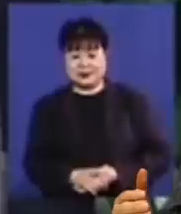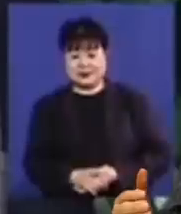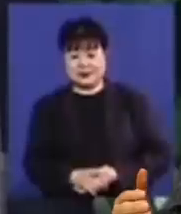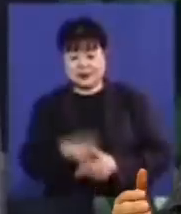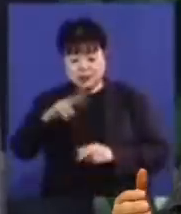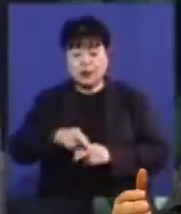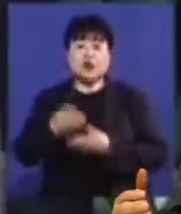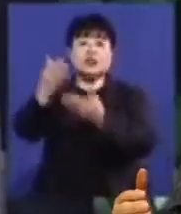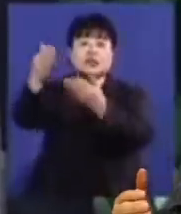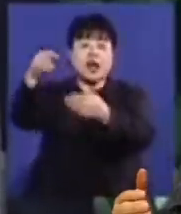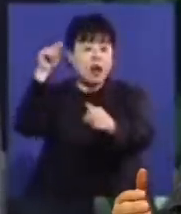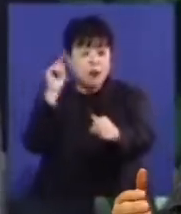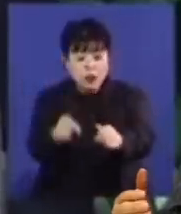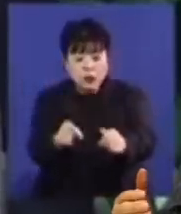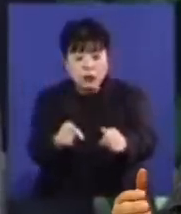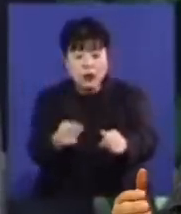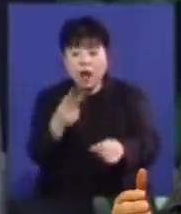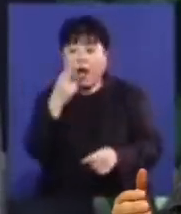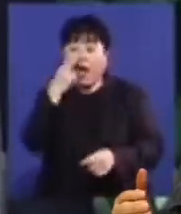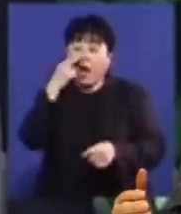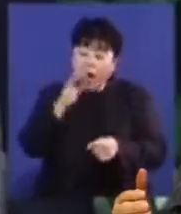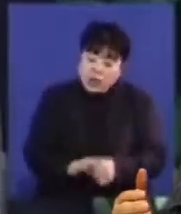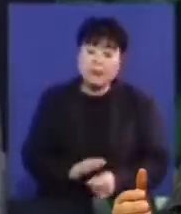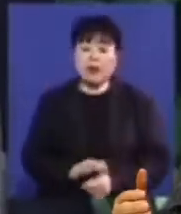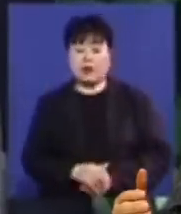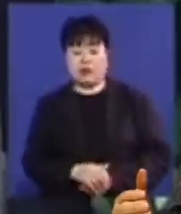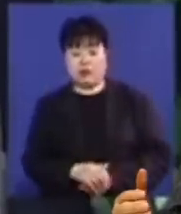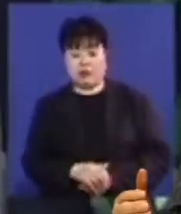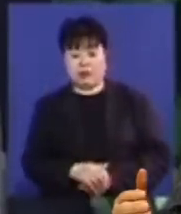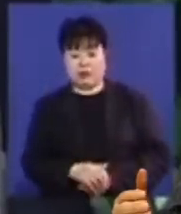제물로 드리라니 기가 막힌 일이 아닌 것입니까?